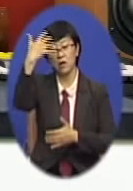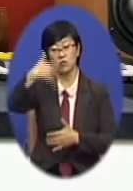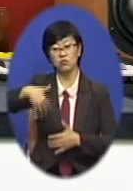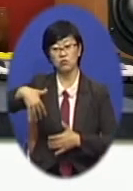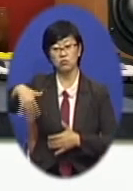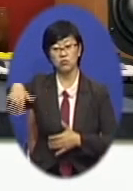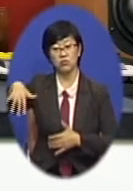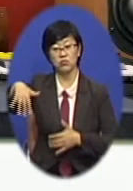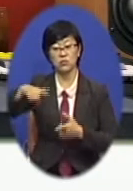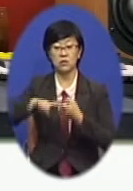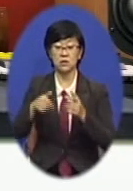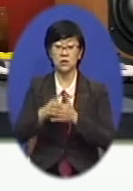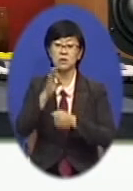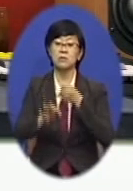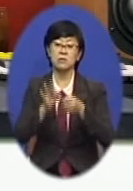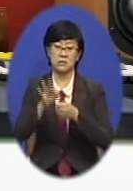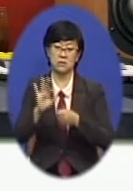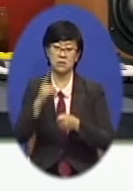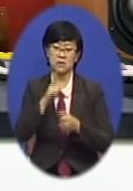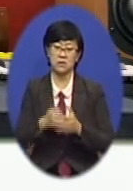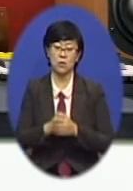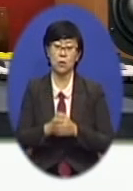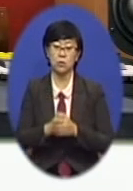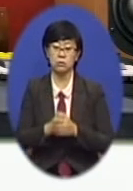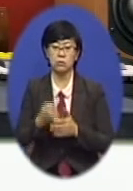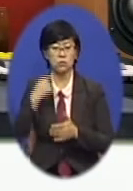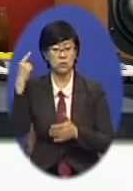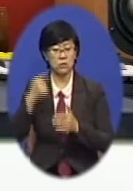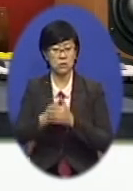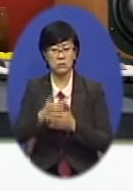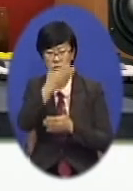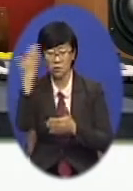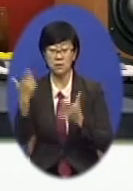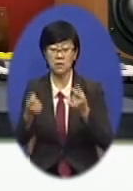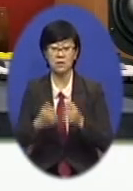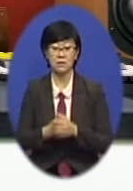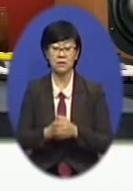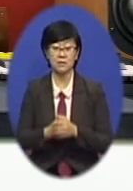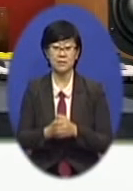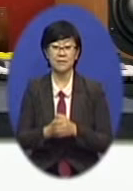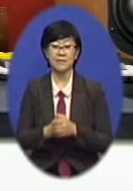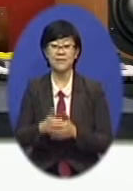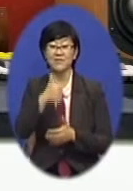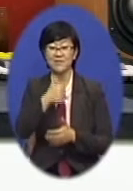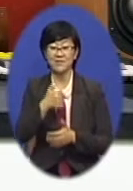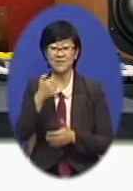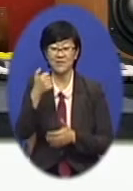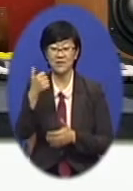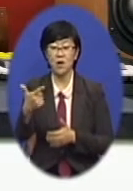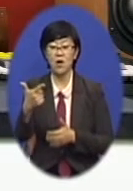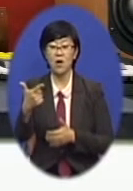아. 10년 됐어요. 아, 그러셨구나. 아니 목소리를 들어봐서는 굉장히 젊으신데.